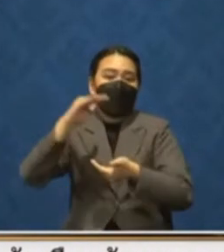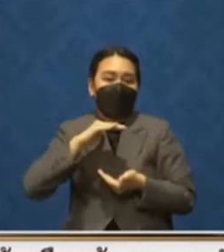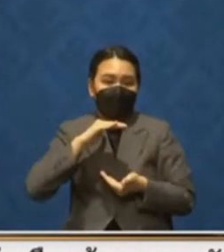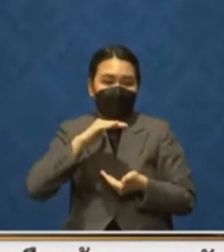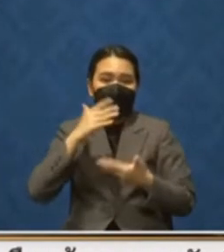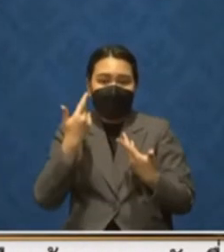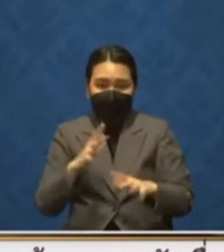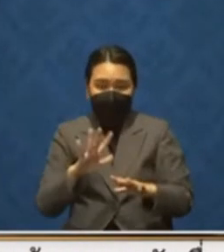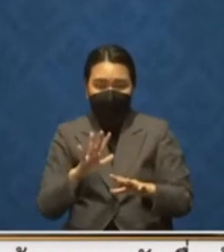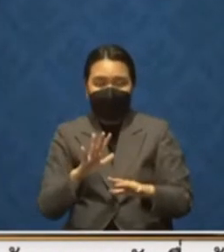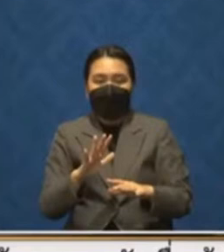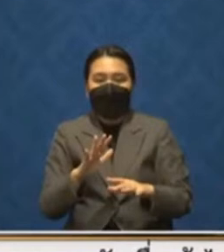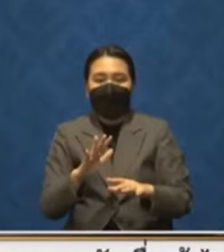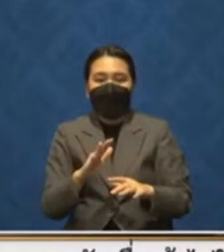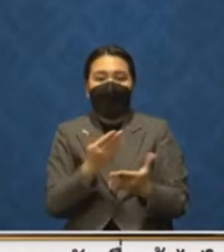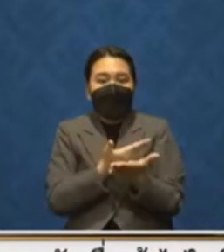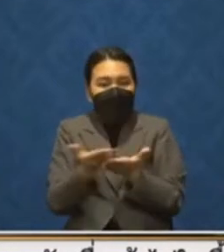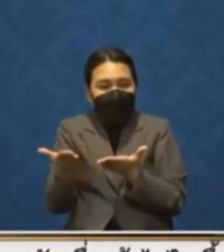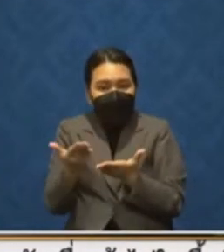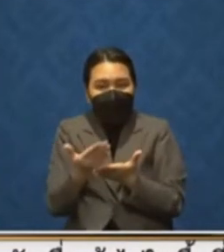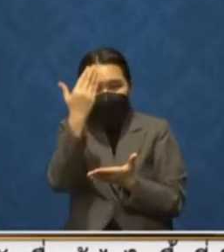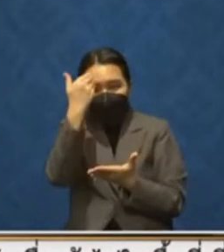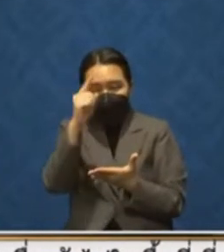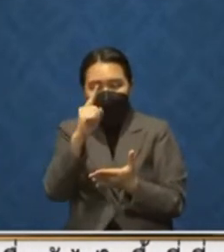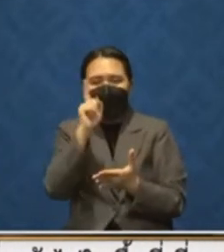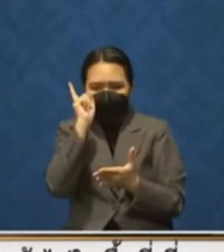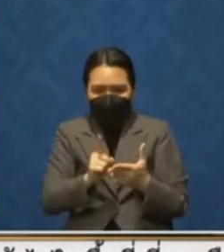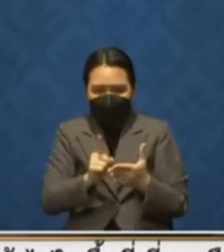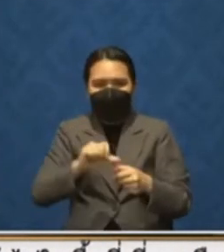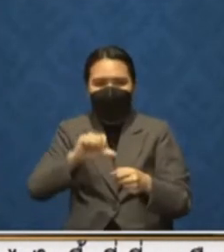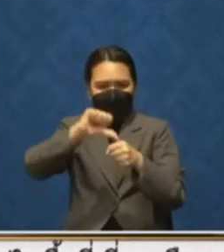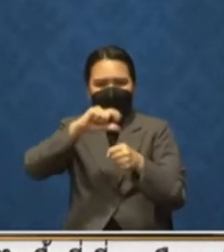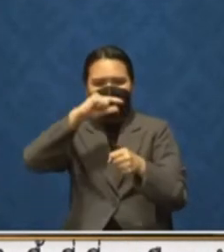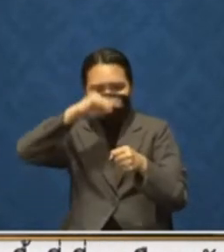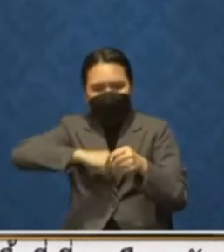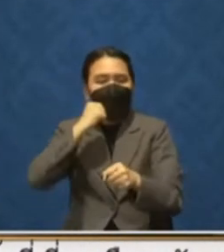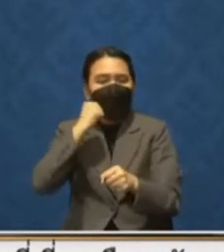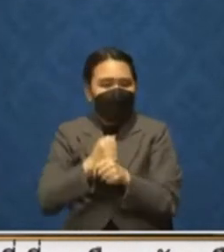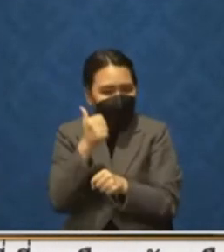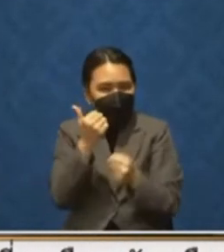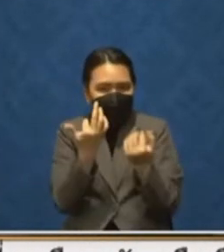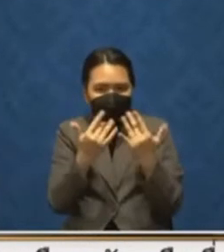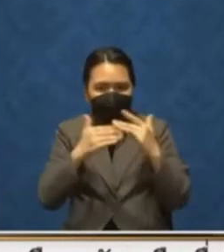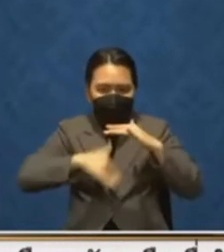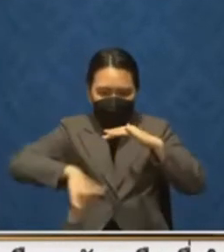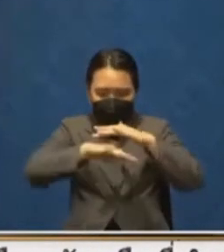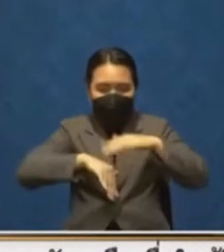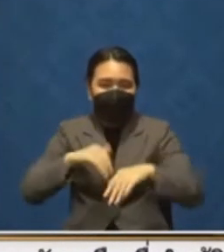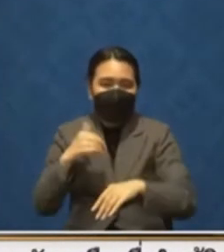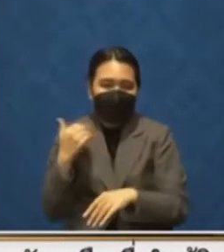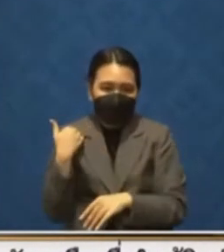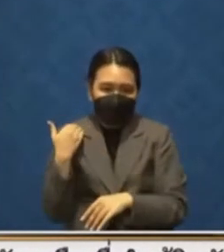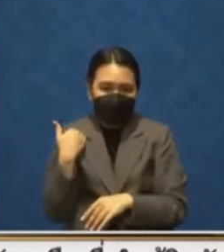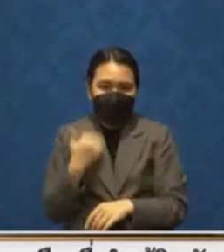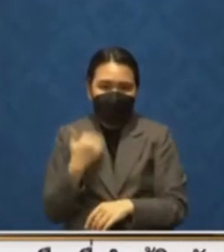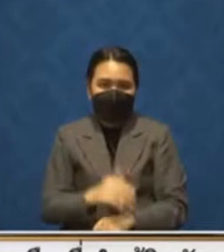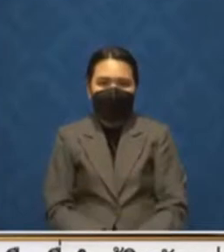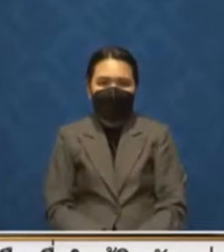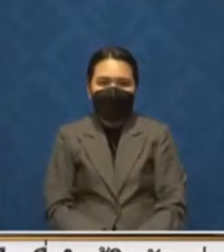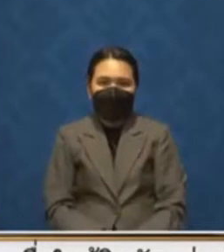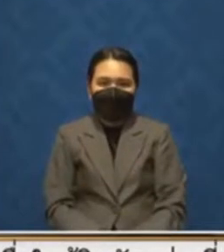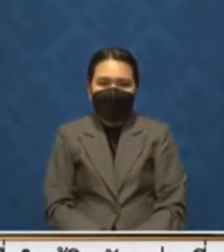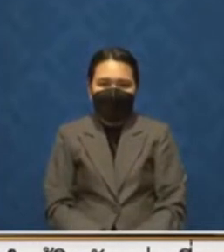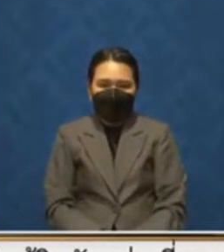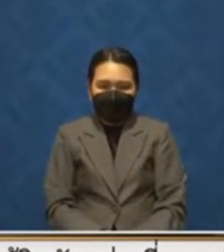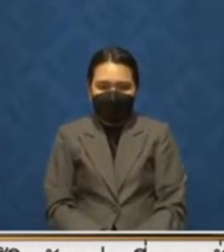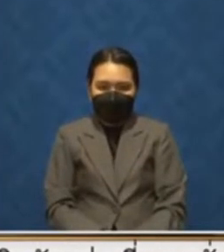ไปแยกคะที่ทำให้ทั้งๆที่มันแยกที่ประเทศไทยเดี๋ยวหลักฐานโชว์ครับอ่ะขออนุญาตท่านอาจารย์นั้นต้องการพระพุทธท่าน